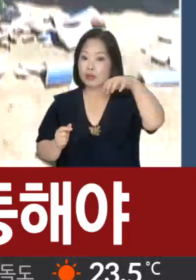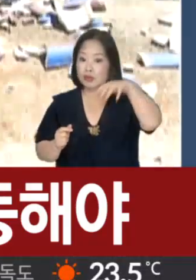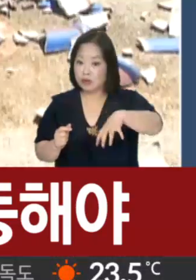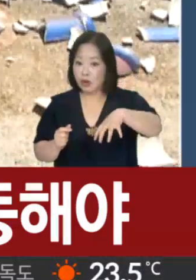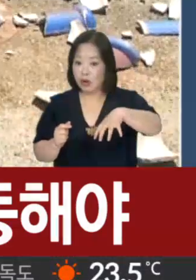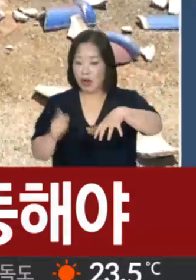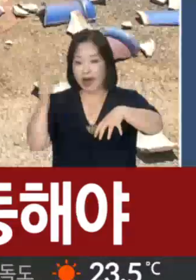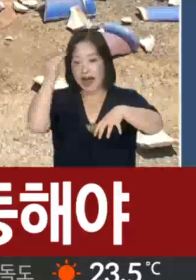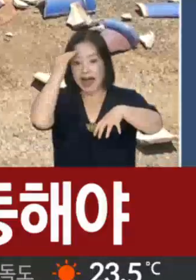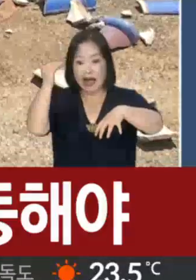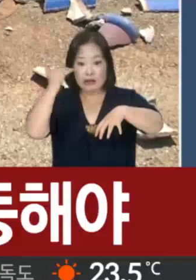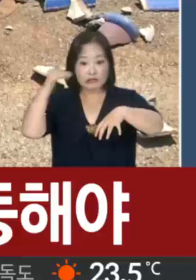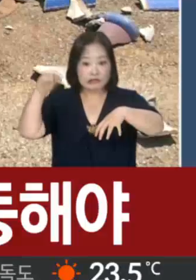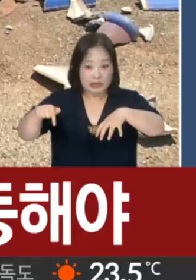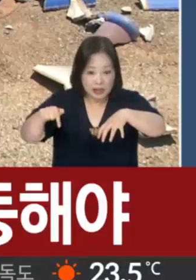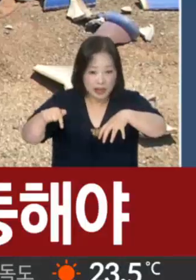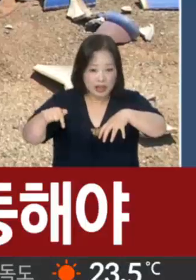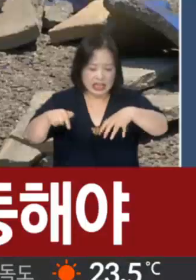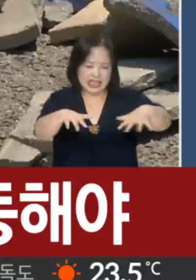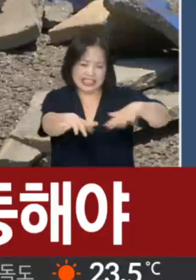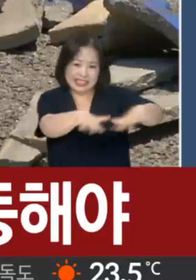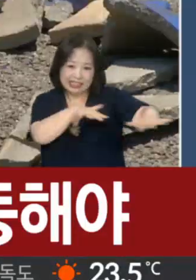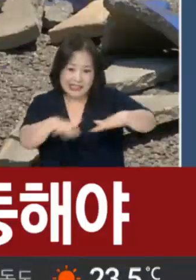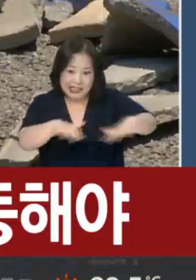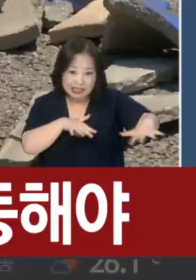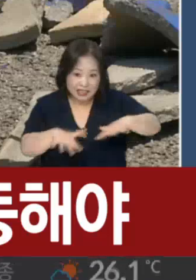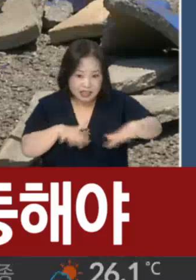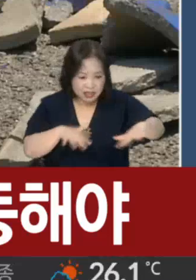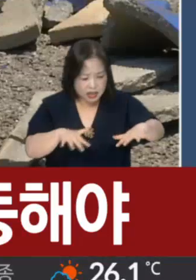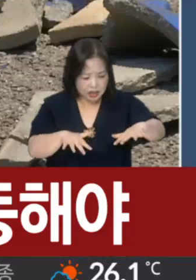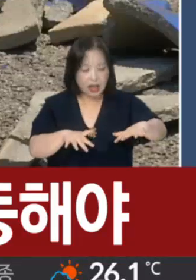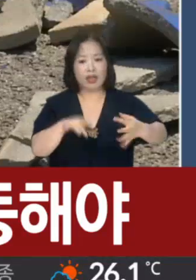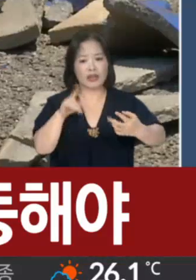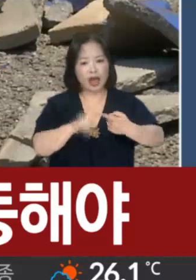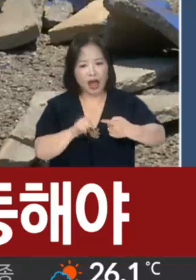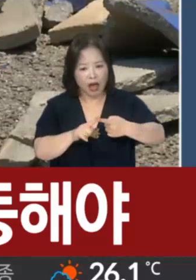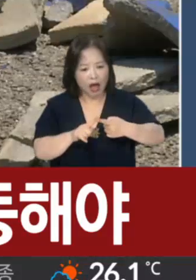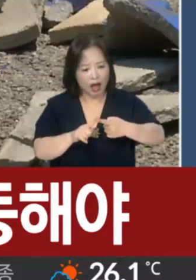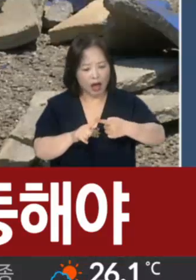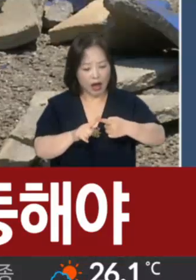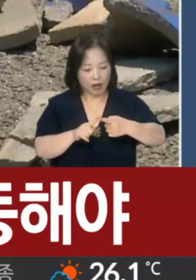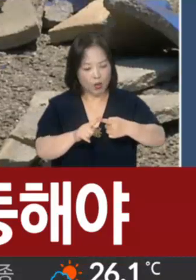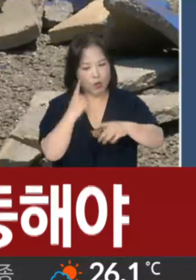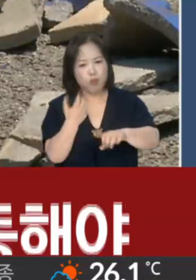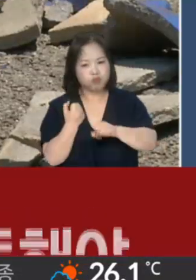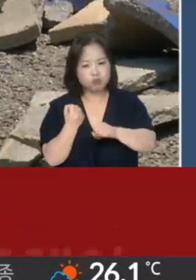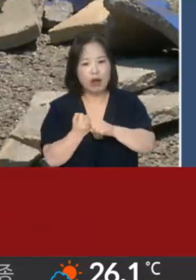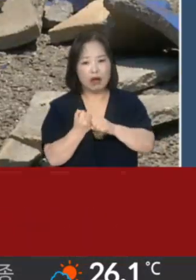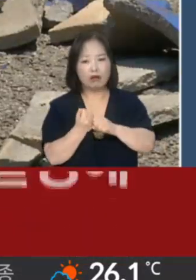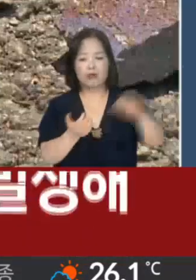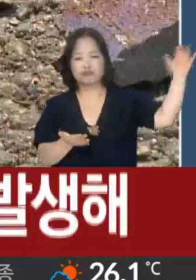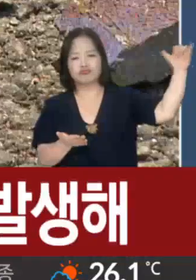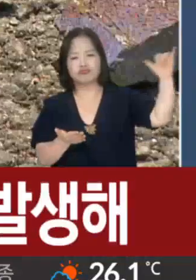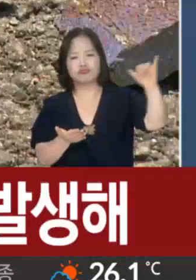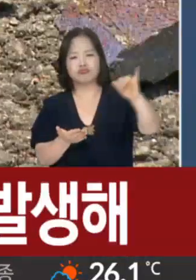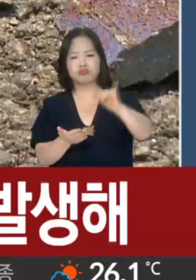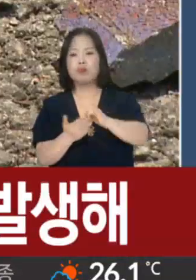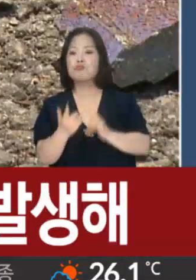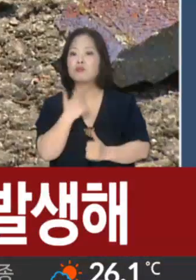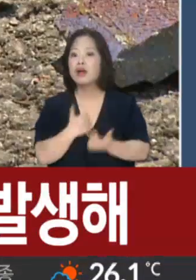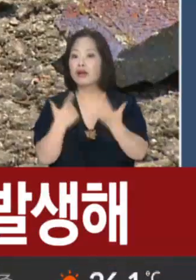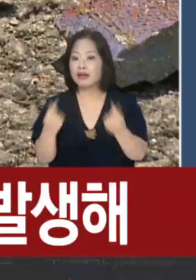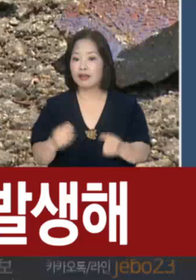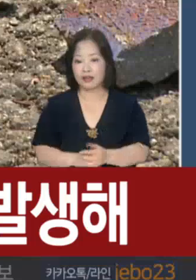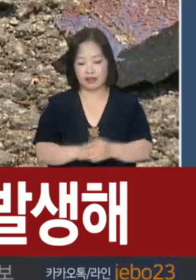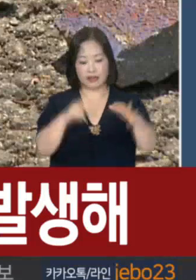일본에서 우리나라의 지진동을 측정하러 왔었습니다. 제가 예. 이제 서울시 관련 연구소에서 근무할 때 보면 그분들은 뭐 여의도와